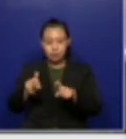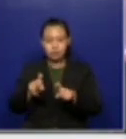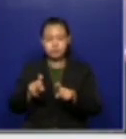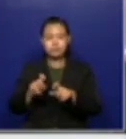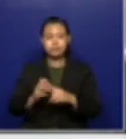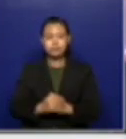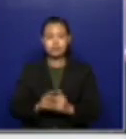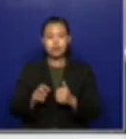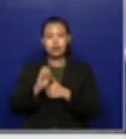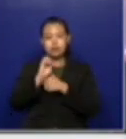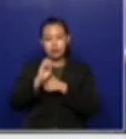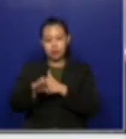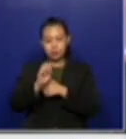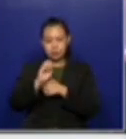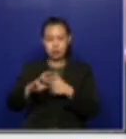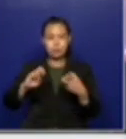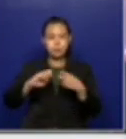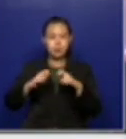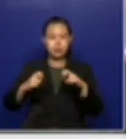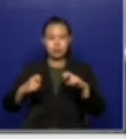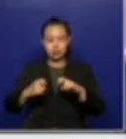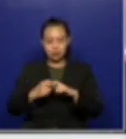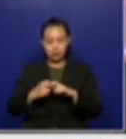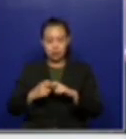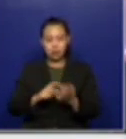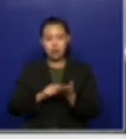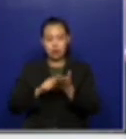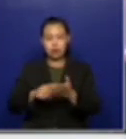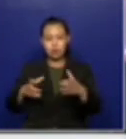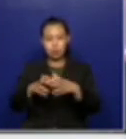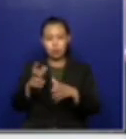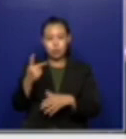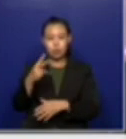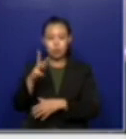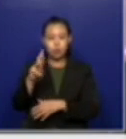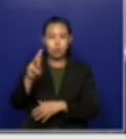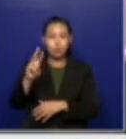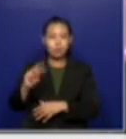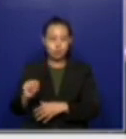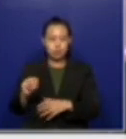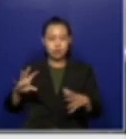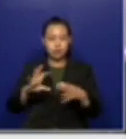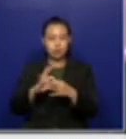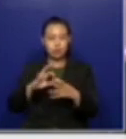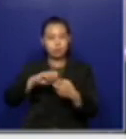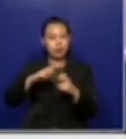รือเสนอแนะปัญหาต่อคณะรัฐมนตรีในเรื่องเศรษฐกิจ